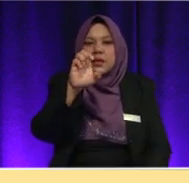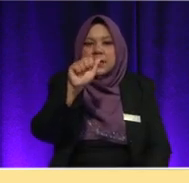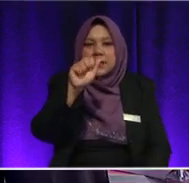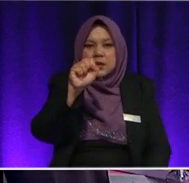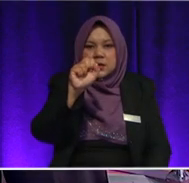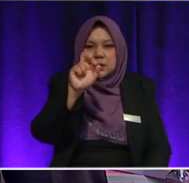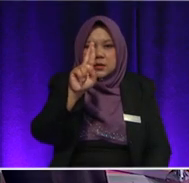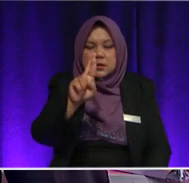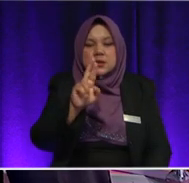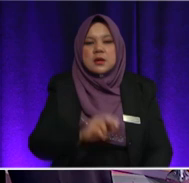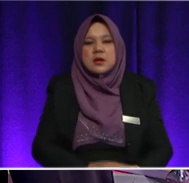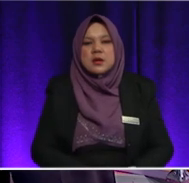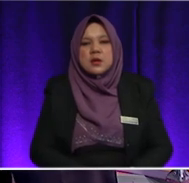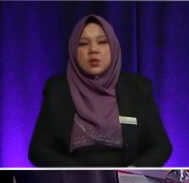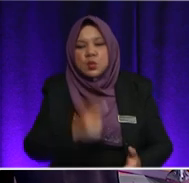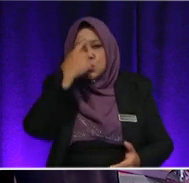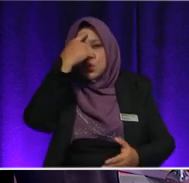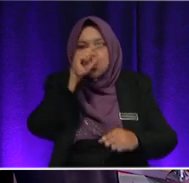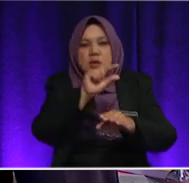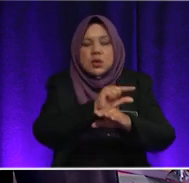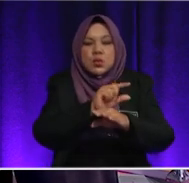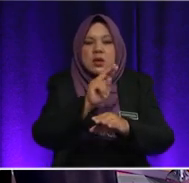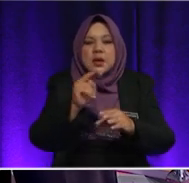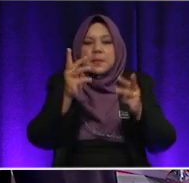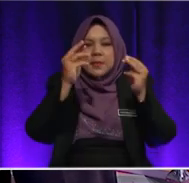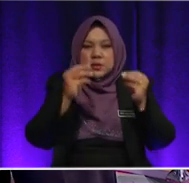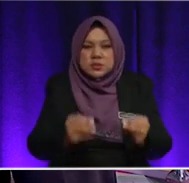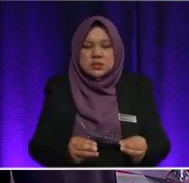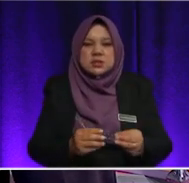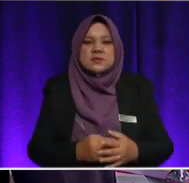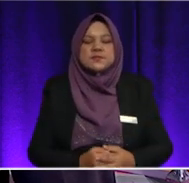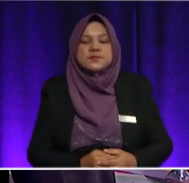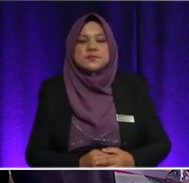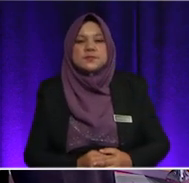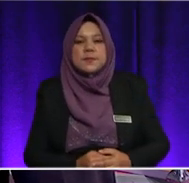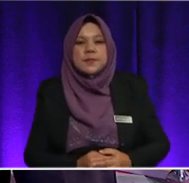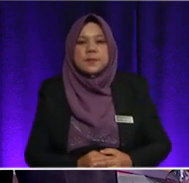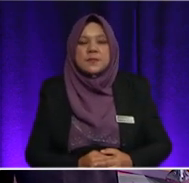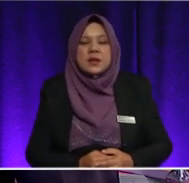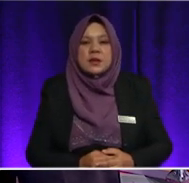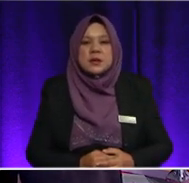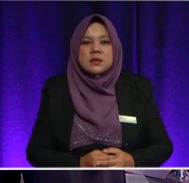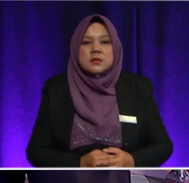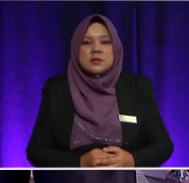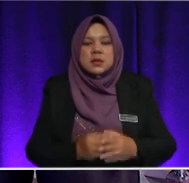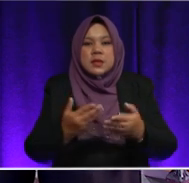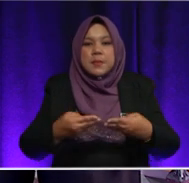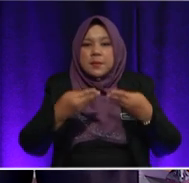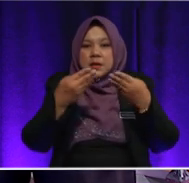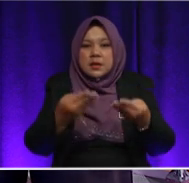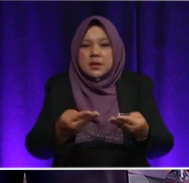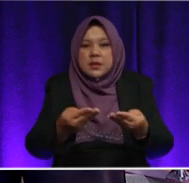elektrik untuk kegunaannya manusia selain Nevada pembangunan dan penyelidikan yang memberi